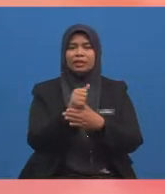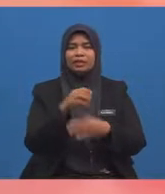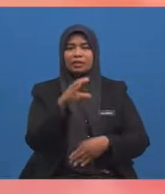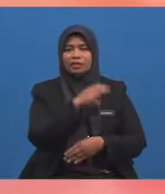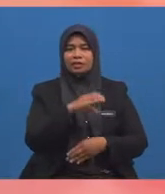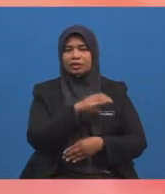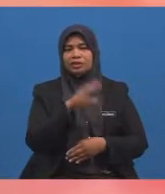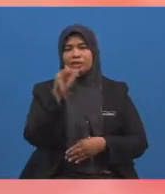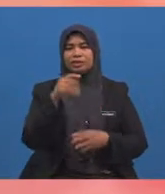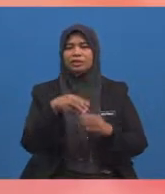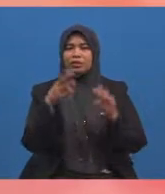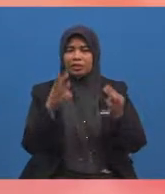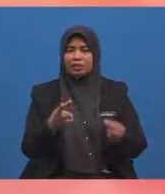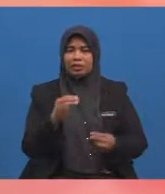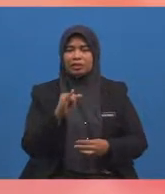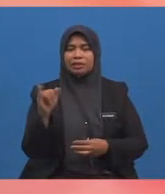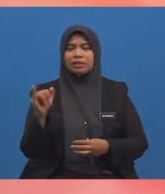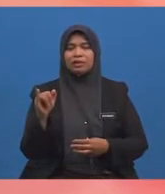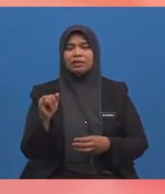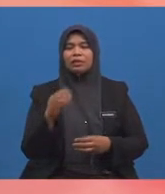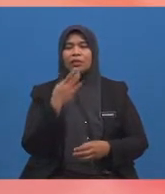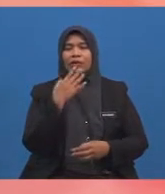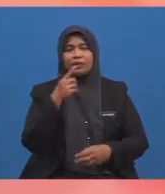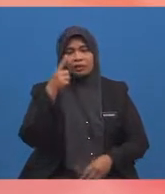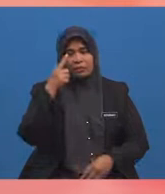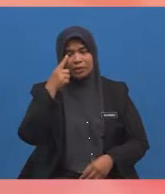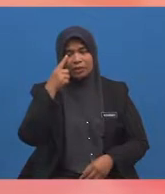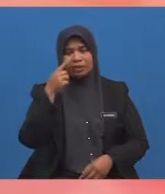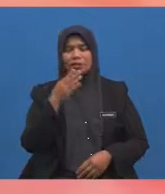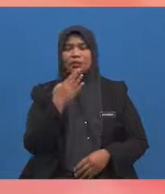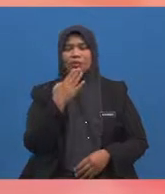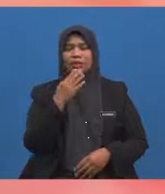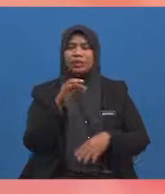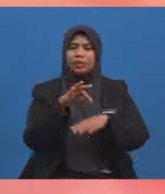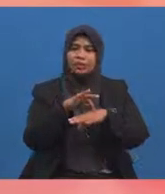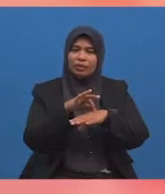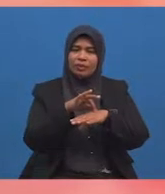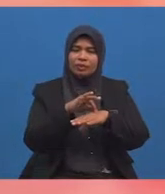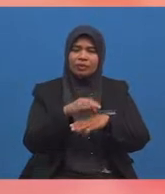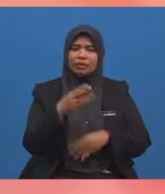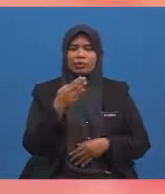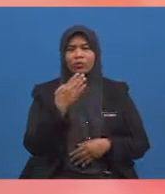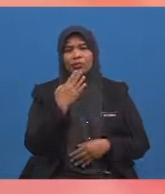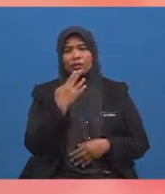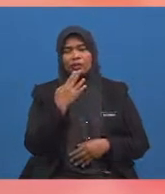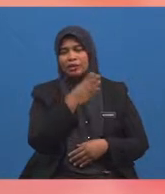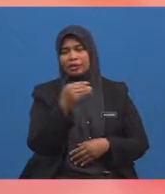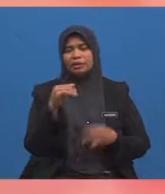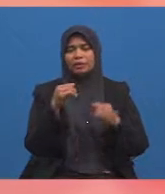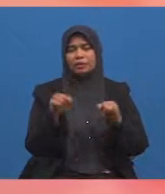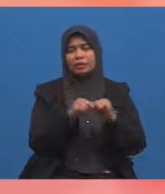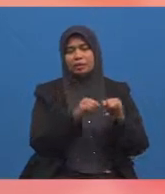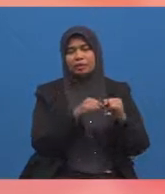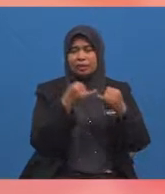Antara ciri-ciri yang diwarisi ialah warna iris mata, warna kulit